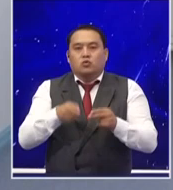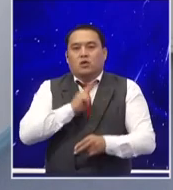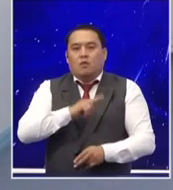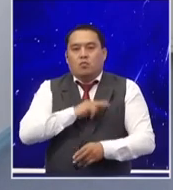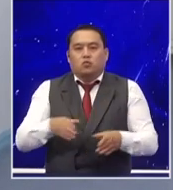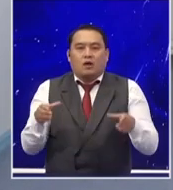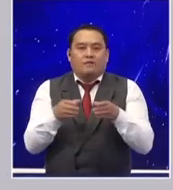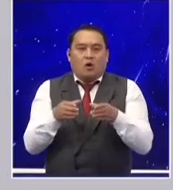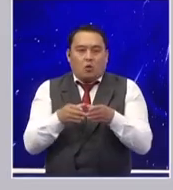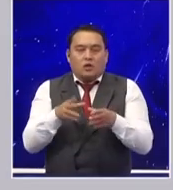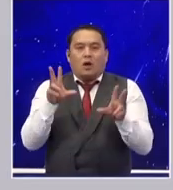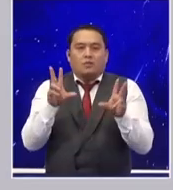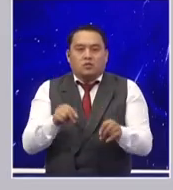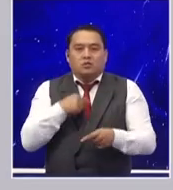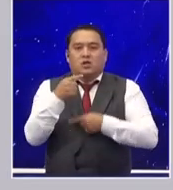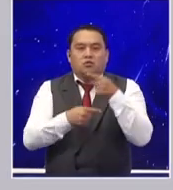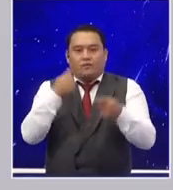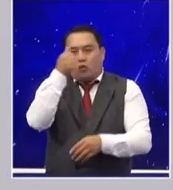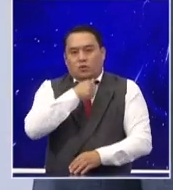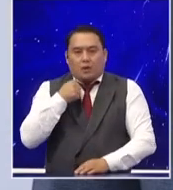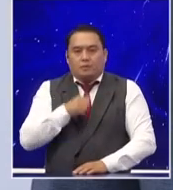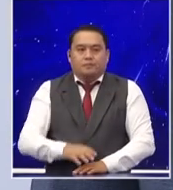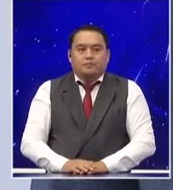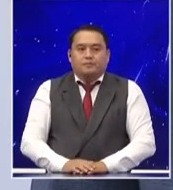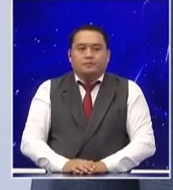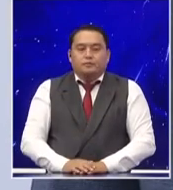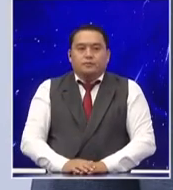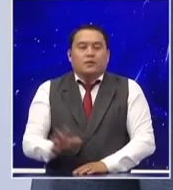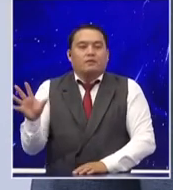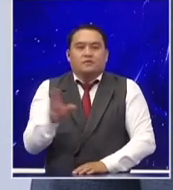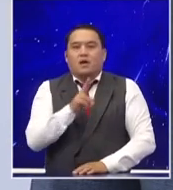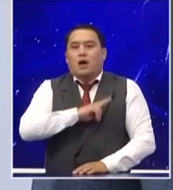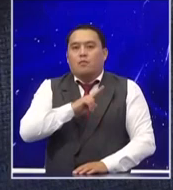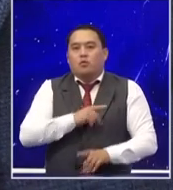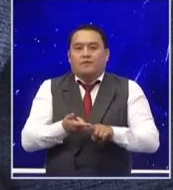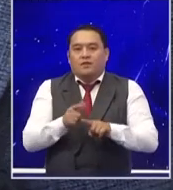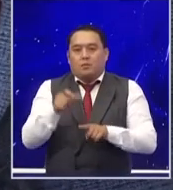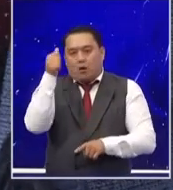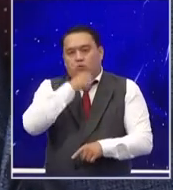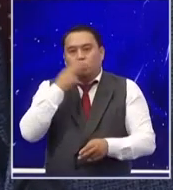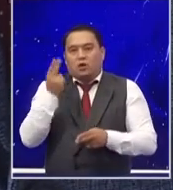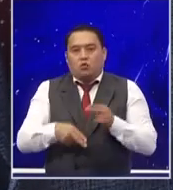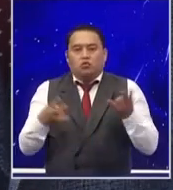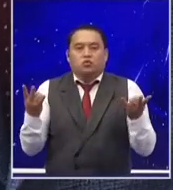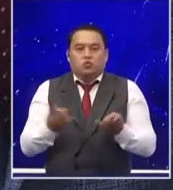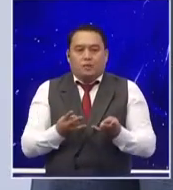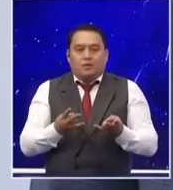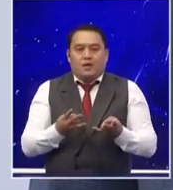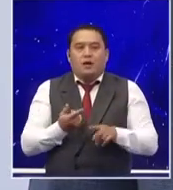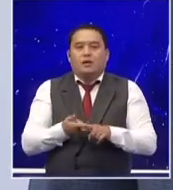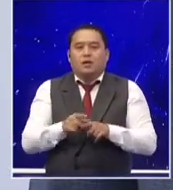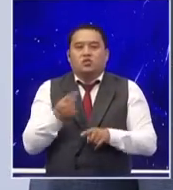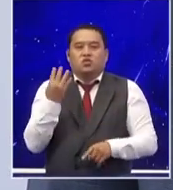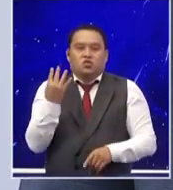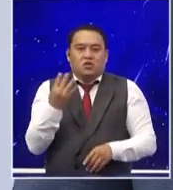подрядной организации обещаю до конца текущего года все работы должны закончиться в этом году до конца года это 4